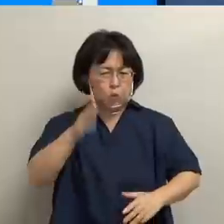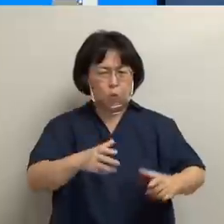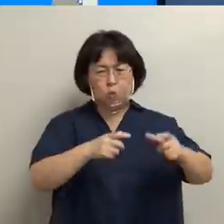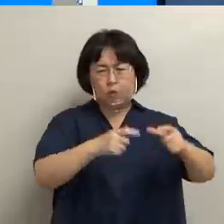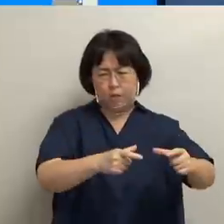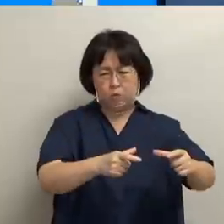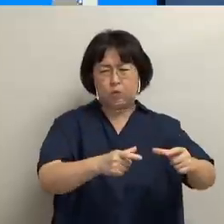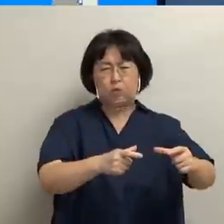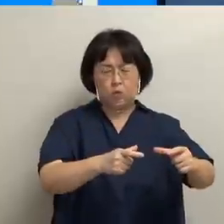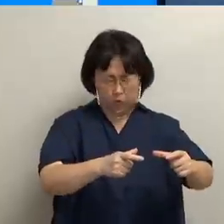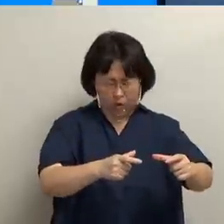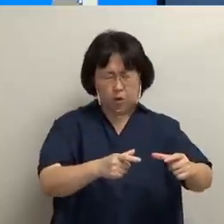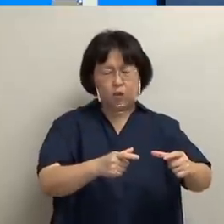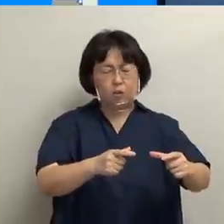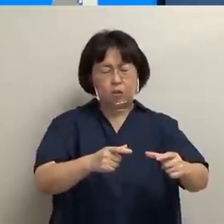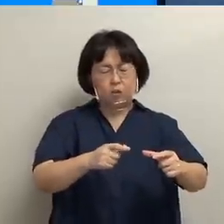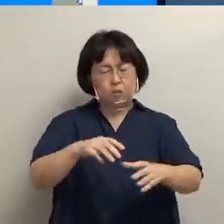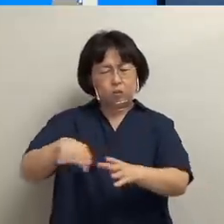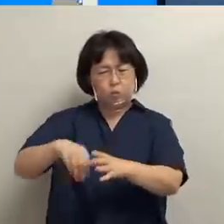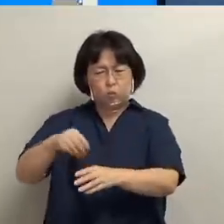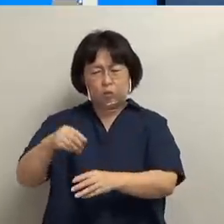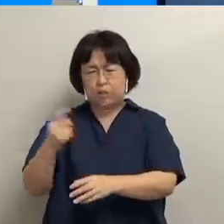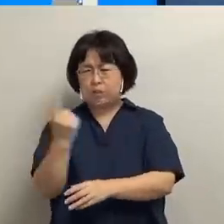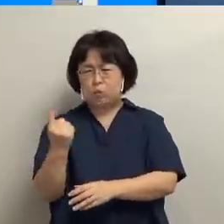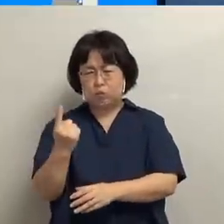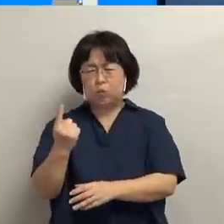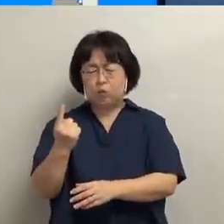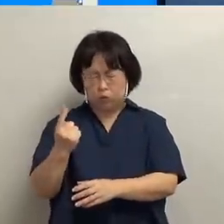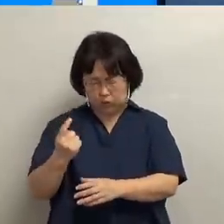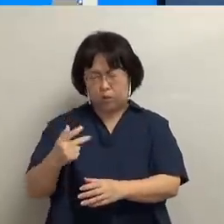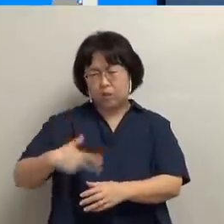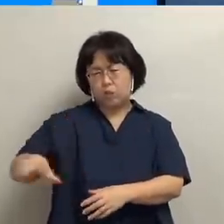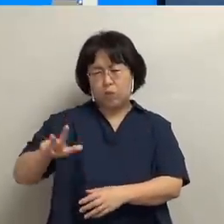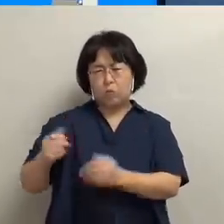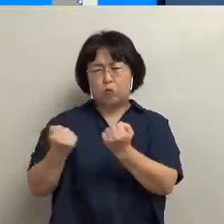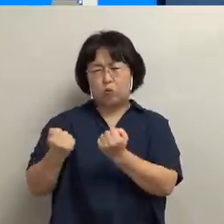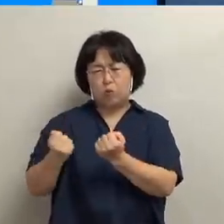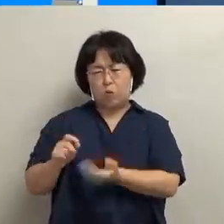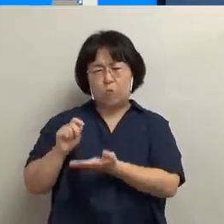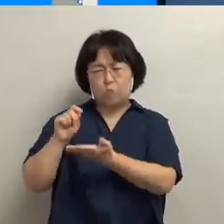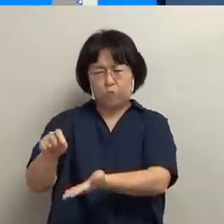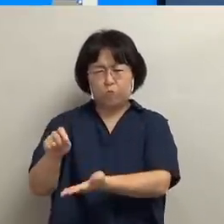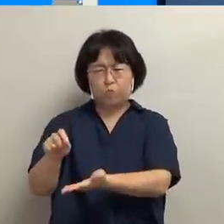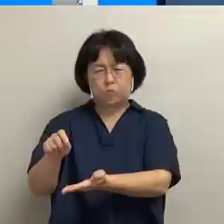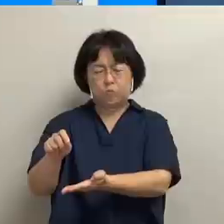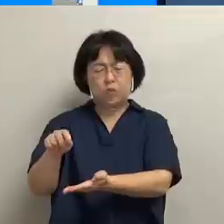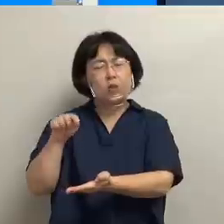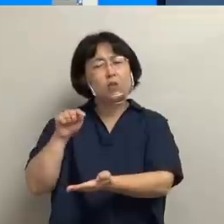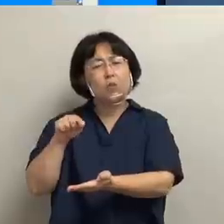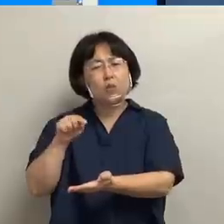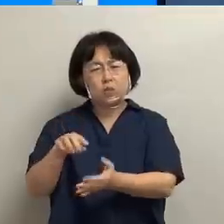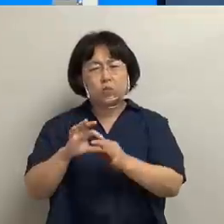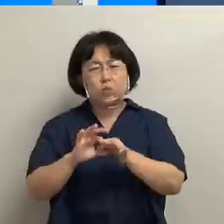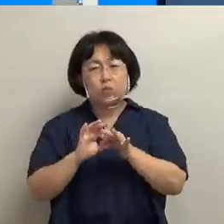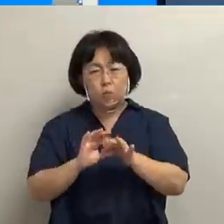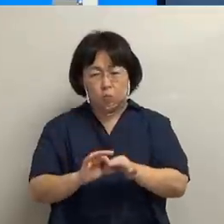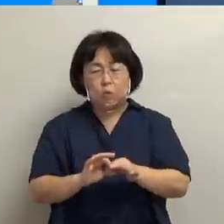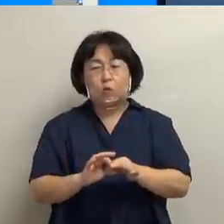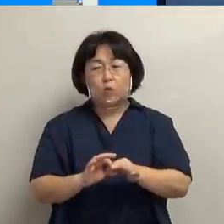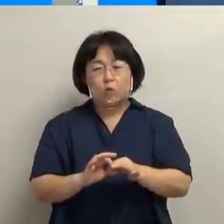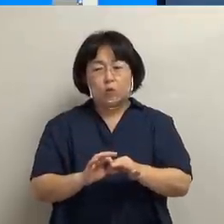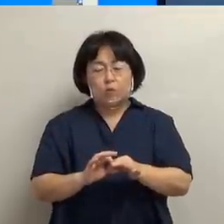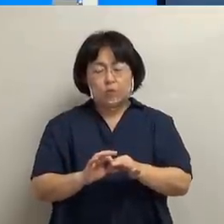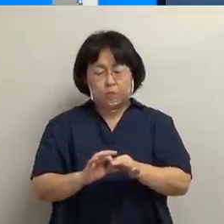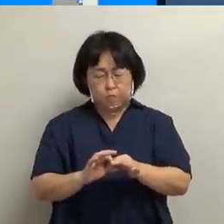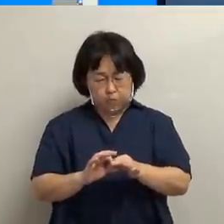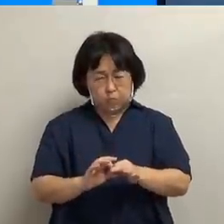1名の方にはまーすばりの車っていうことなんですけどもこれについてもですねあのぜひですねこのこういうこと